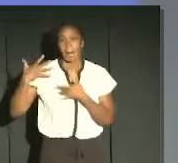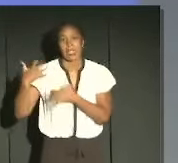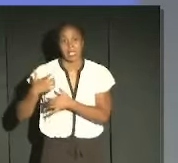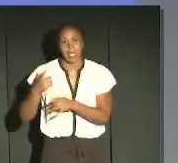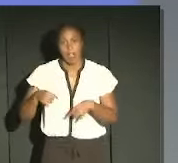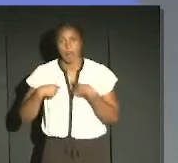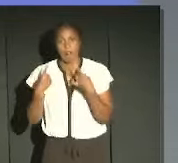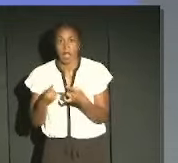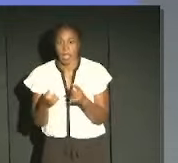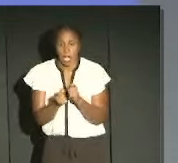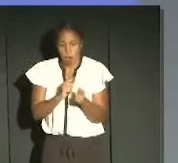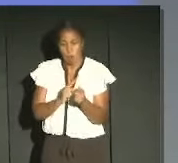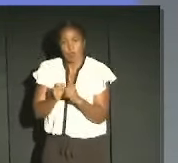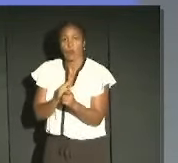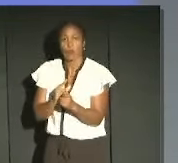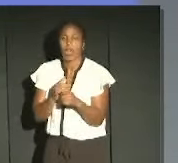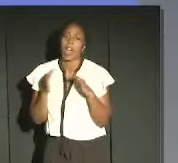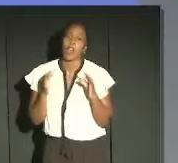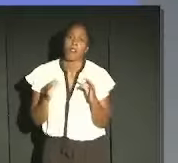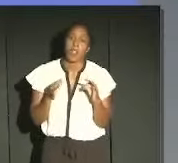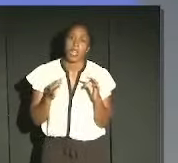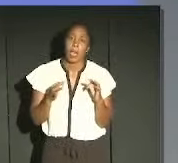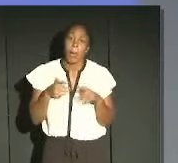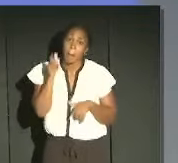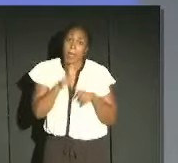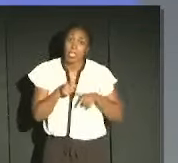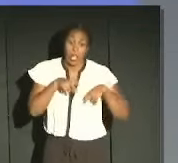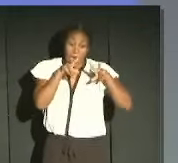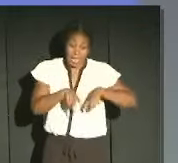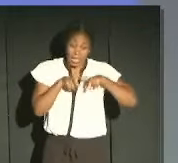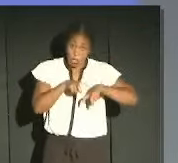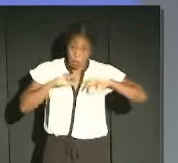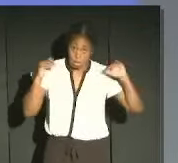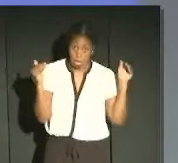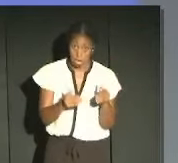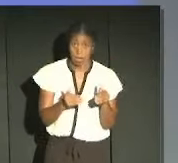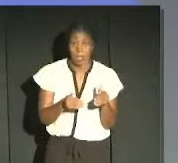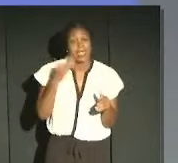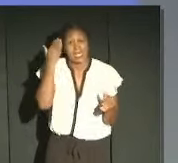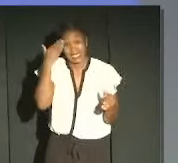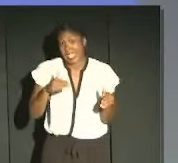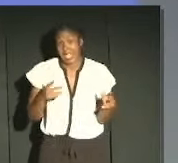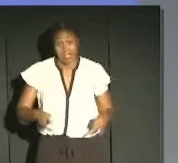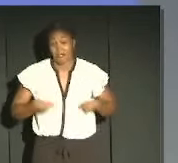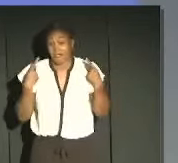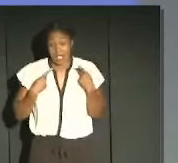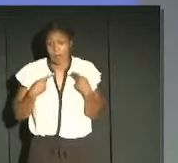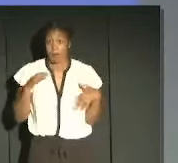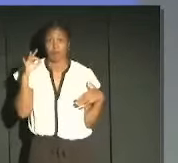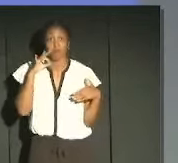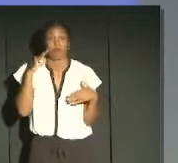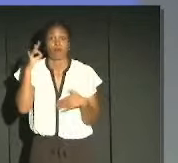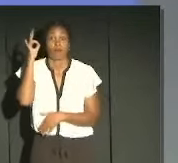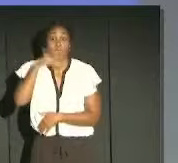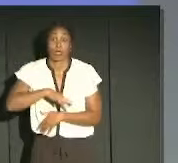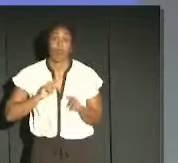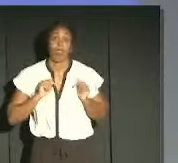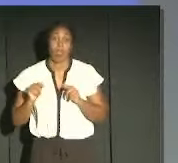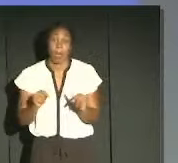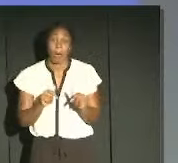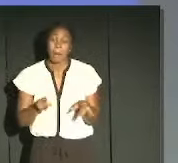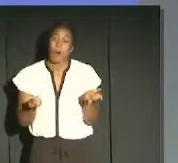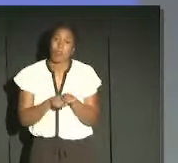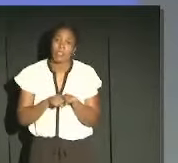puisse être indemniser pas uniquement les ouvriers agricoles dont on sait que leur vie a été empoisonnée il faut agir